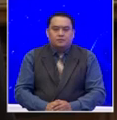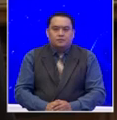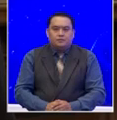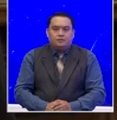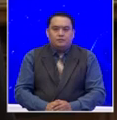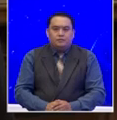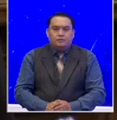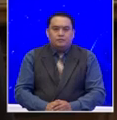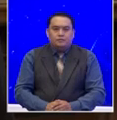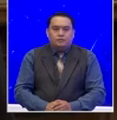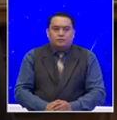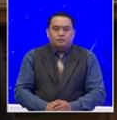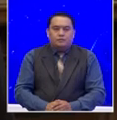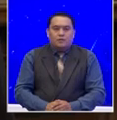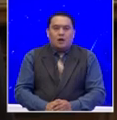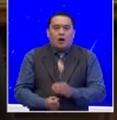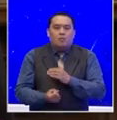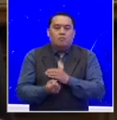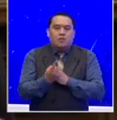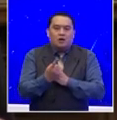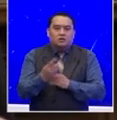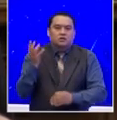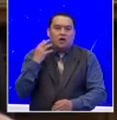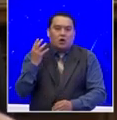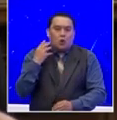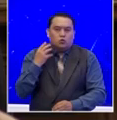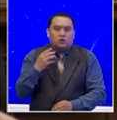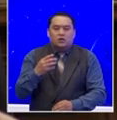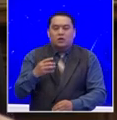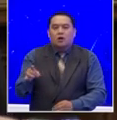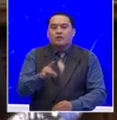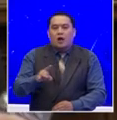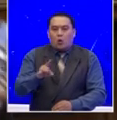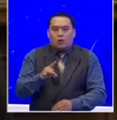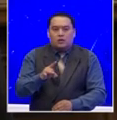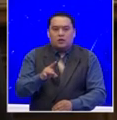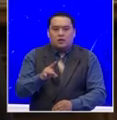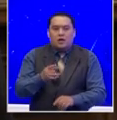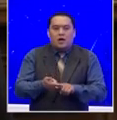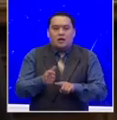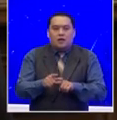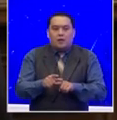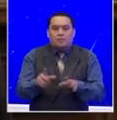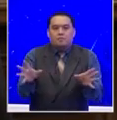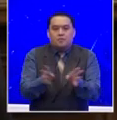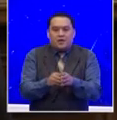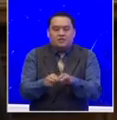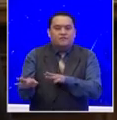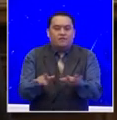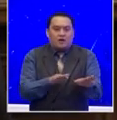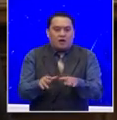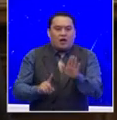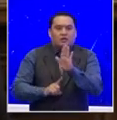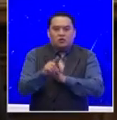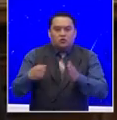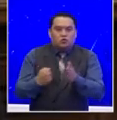Появился вот опасный такой участок, это Сарузек, Кербуласский район. Вот Кербуласский район, вместе отработайте от